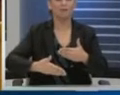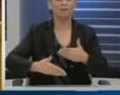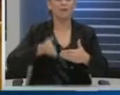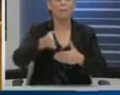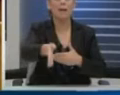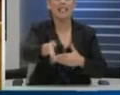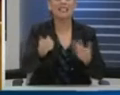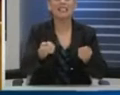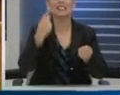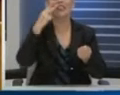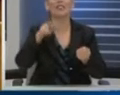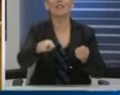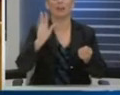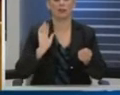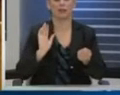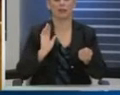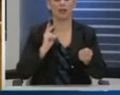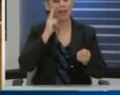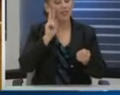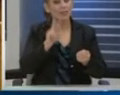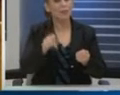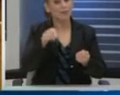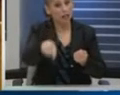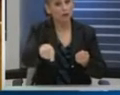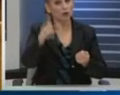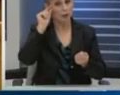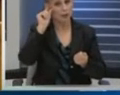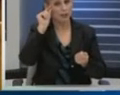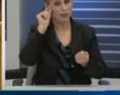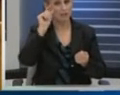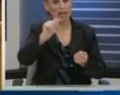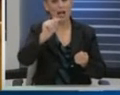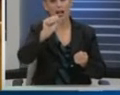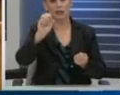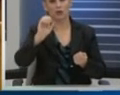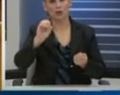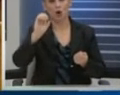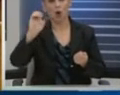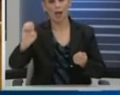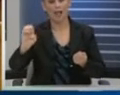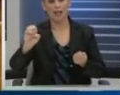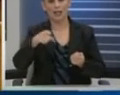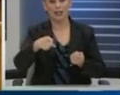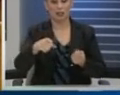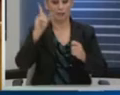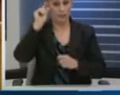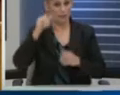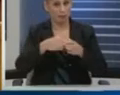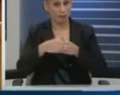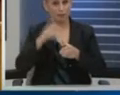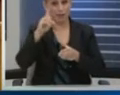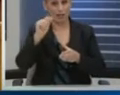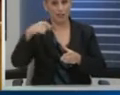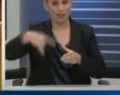Δεν βλέπετε, για παράδειγμα, πως το ίδιο αυτό πανεπιστήμιο, η φοιτητική σας παράταξη, η ΔΑΠ, συνελήφθη να